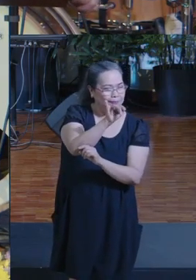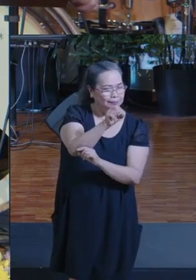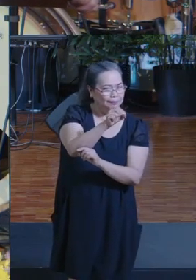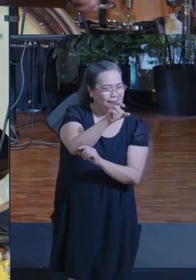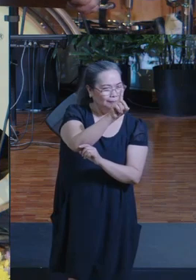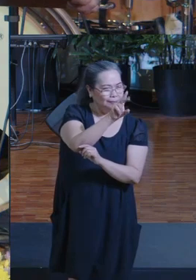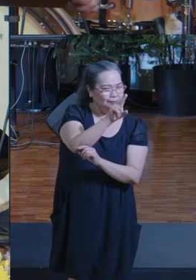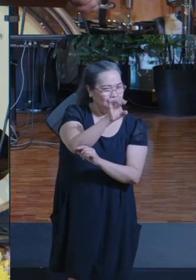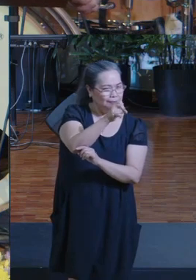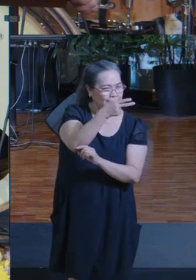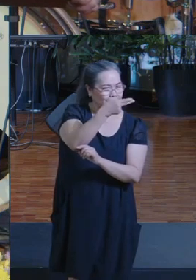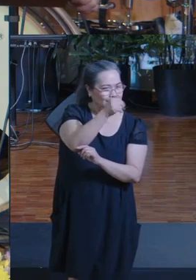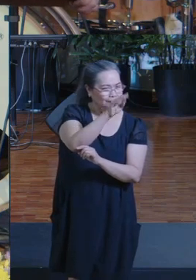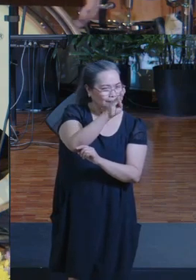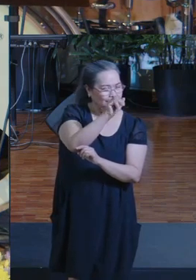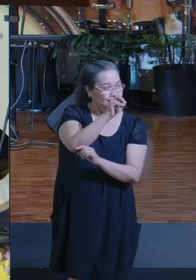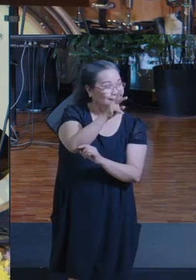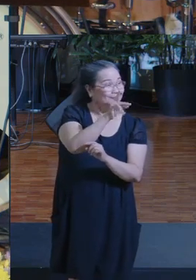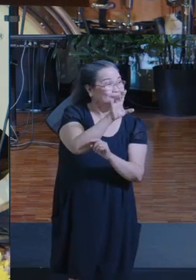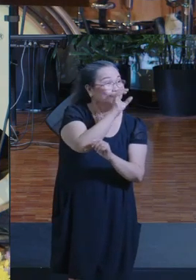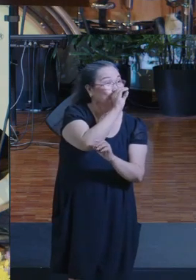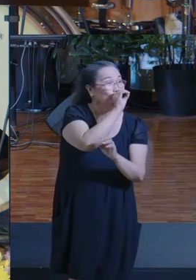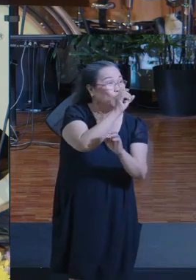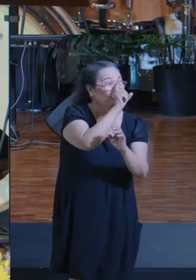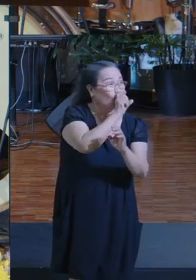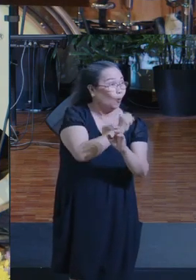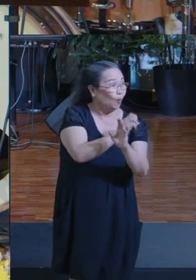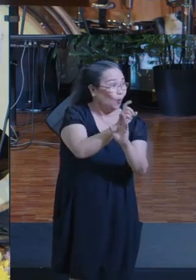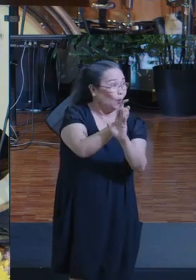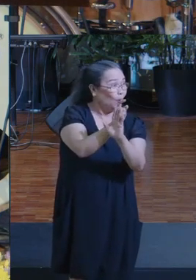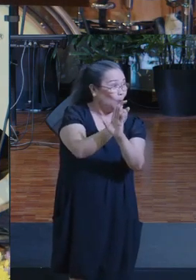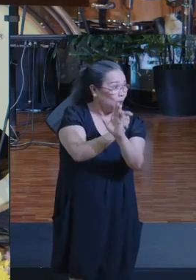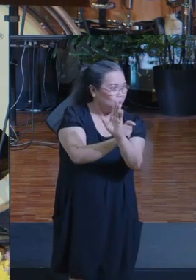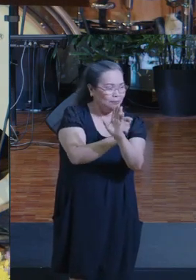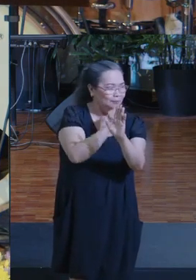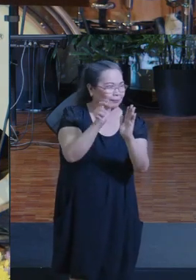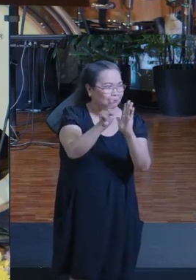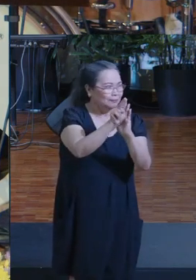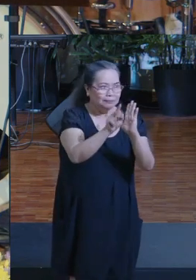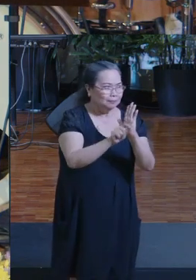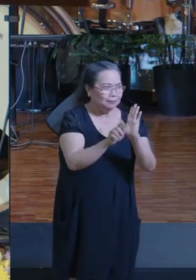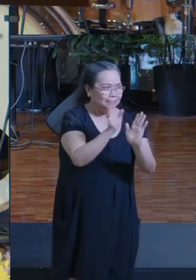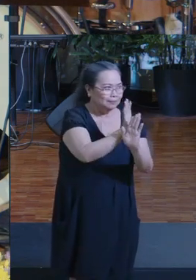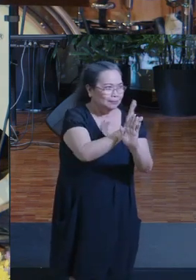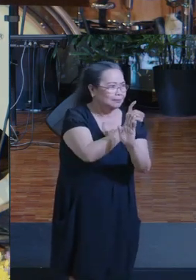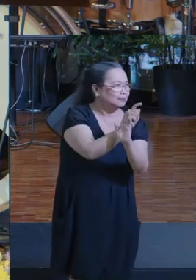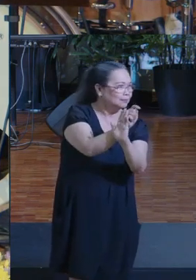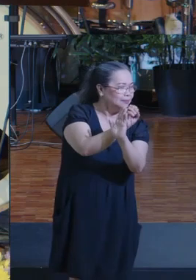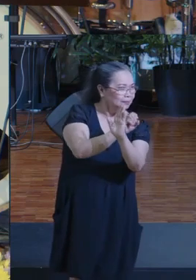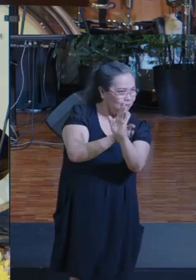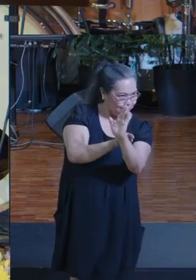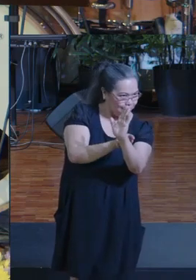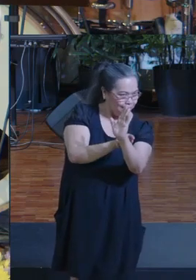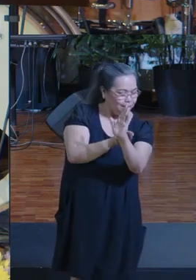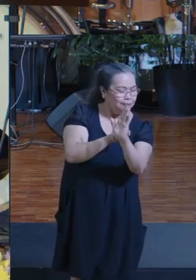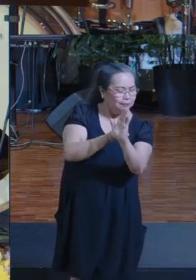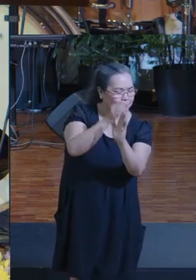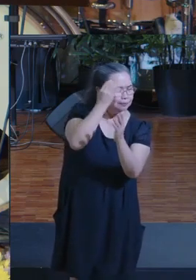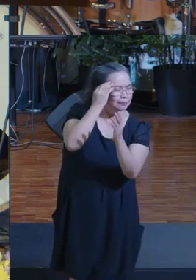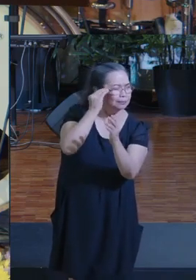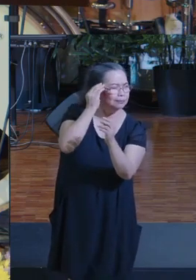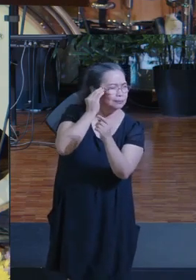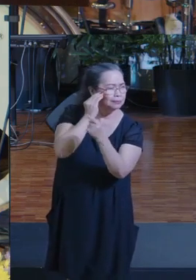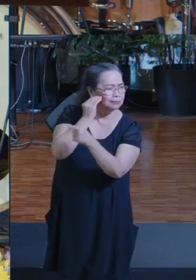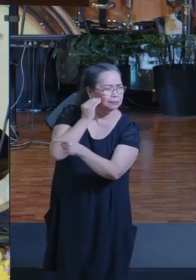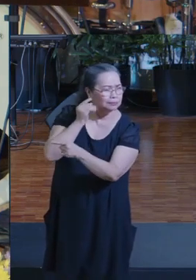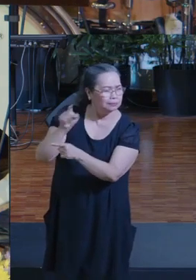nasa Habakkuk, kinote niya. So, from experience, sabi niya na experience niyo ito, pero bukod sa